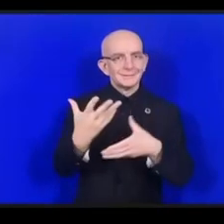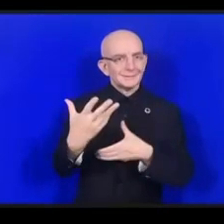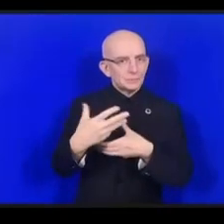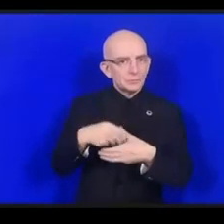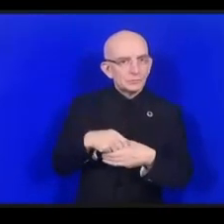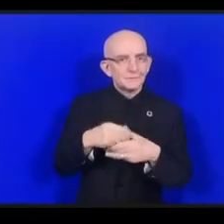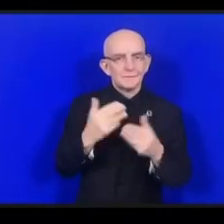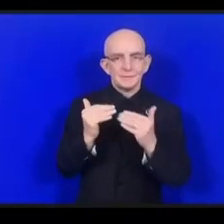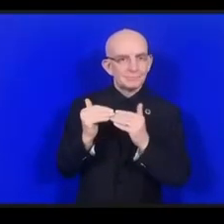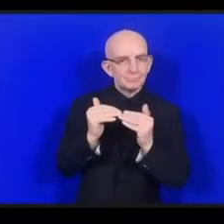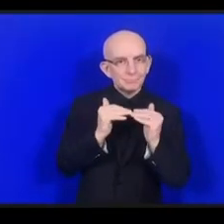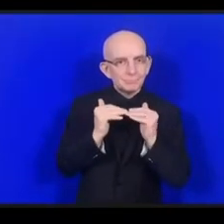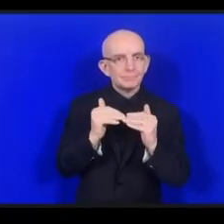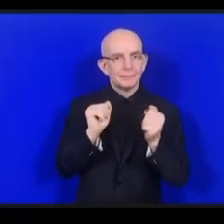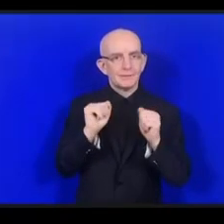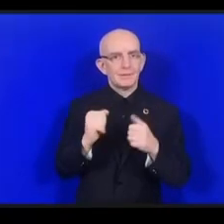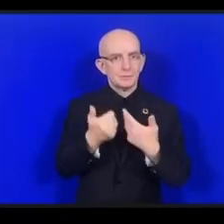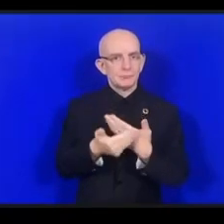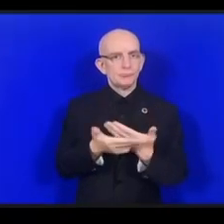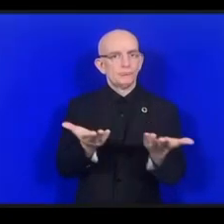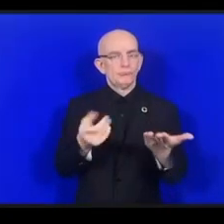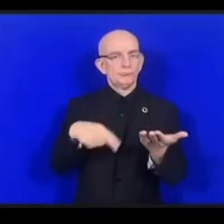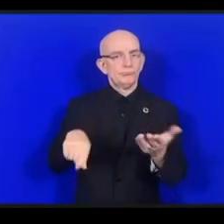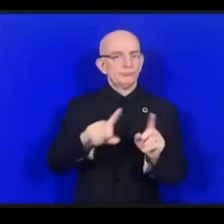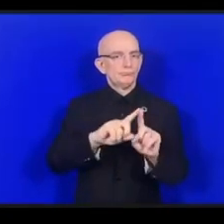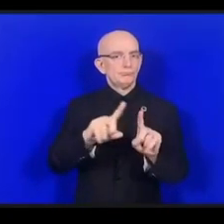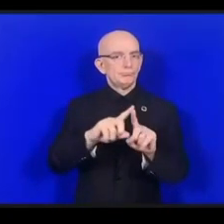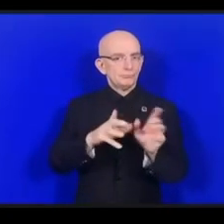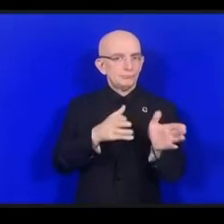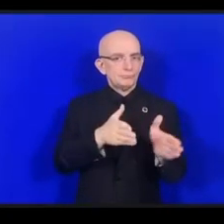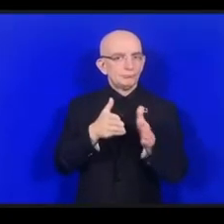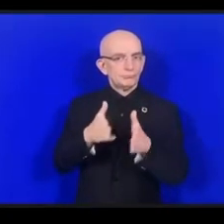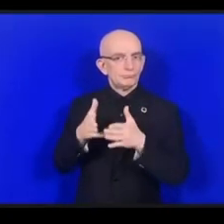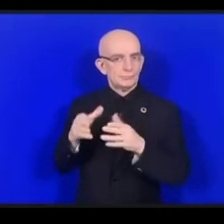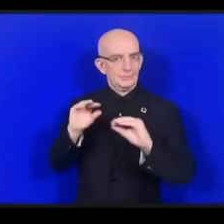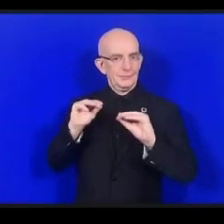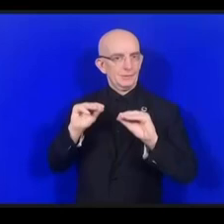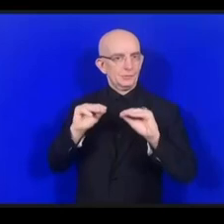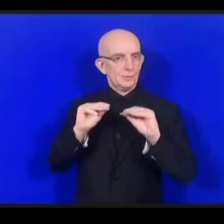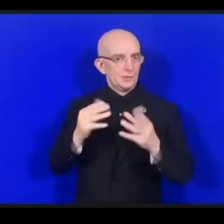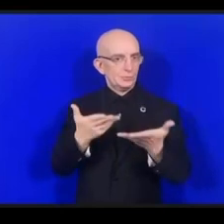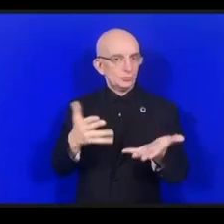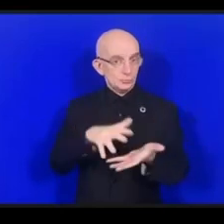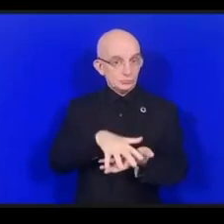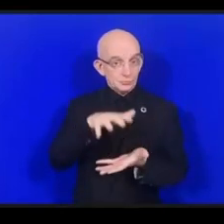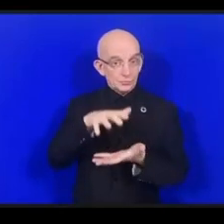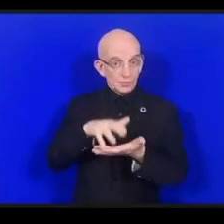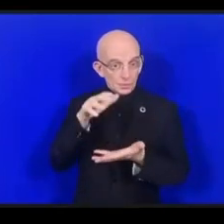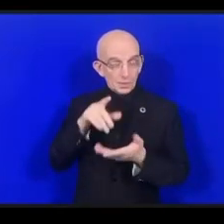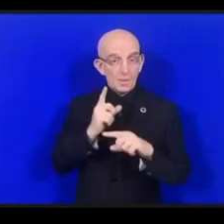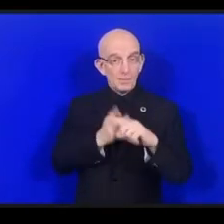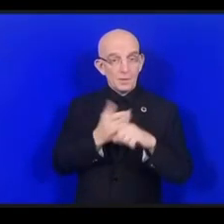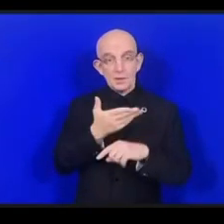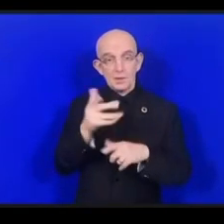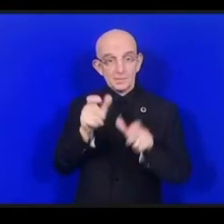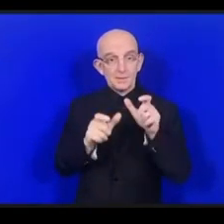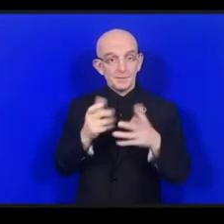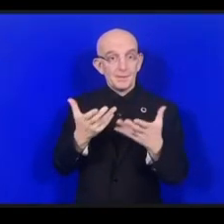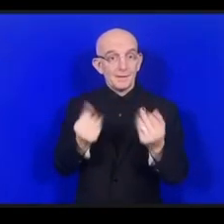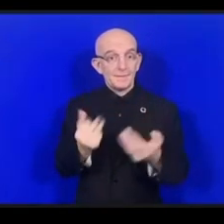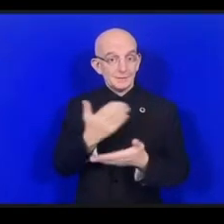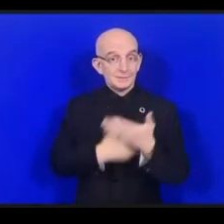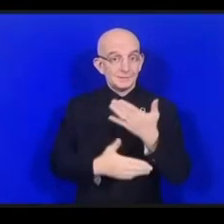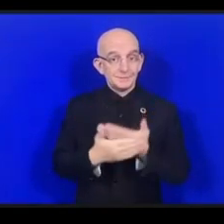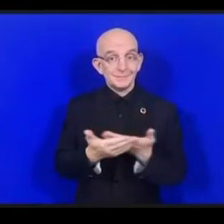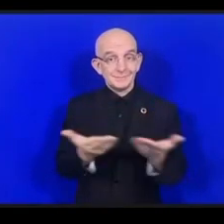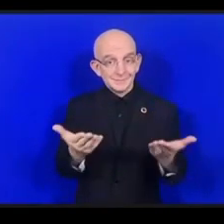语言的这样的教育的资源，要平等包容性的获得，第三呢就是要在国家和地区